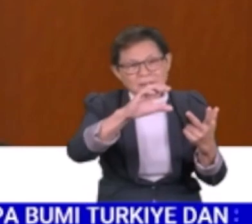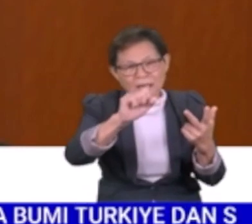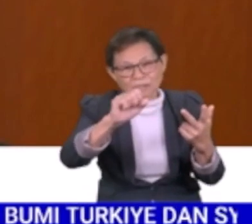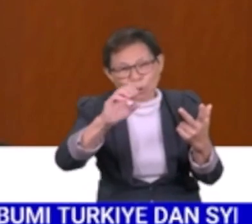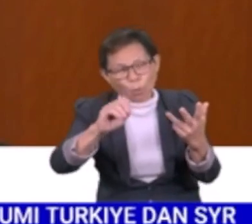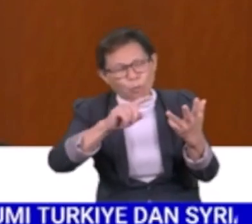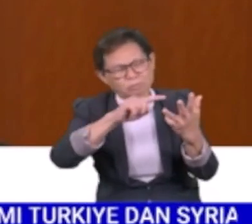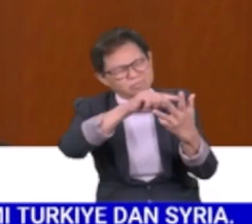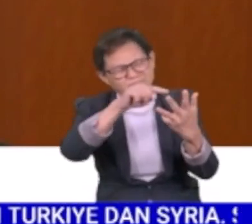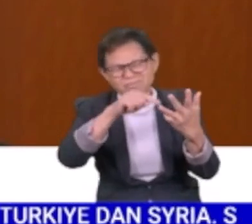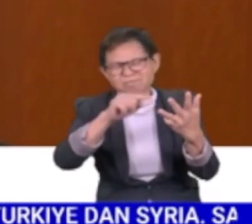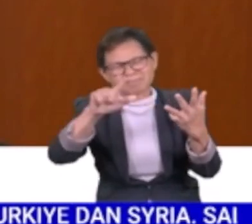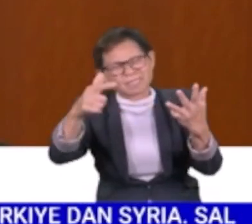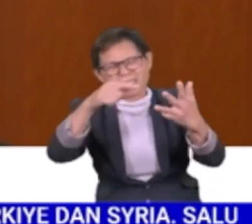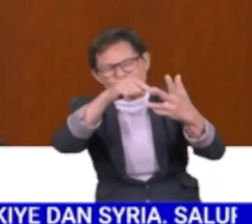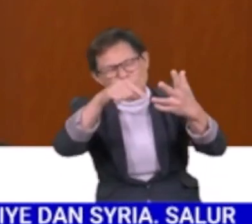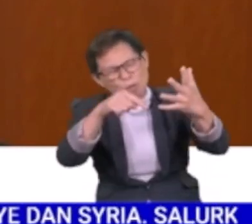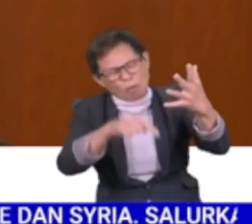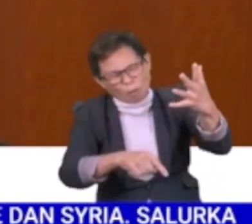yang lain